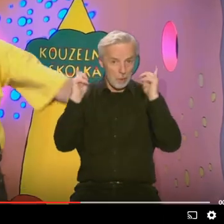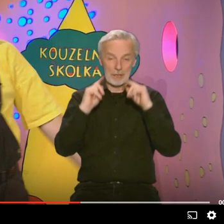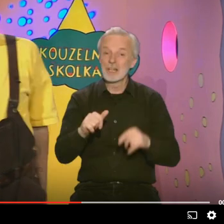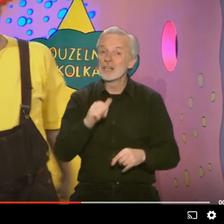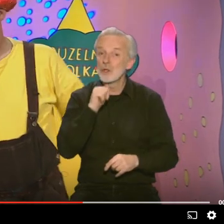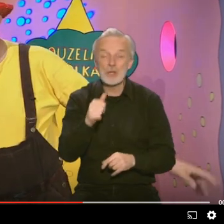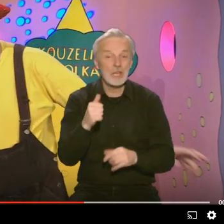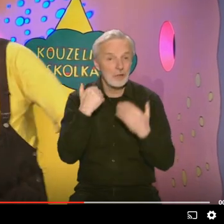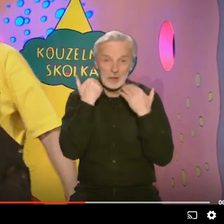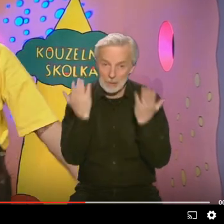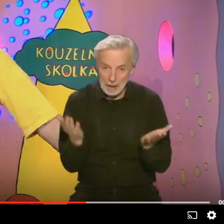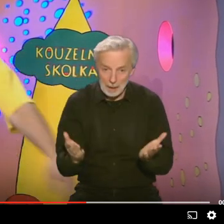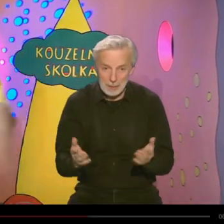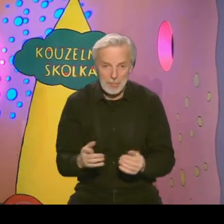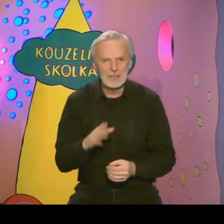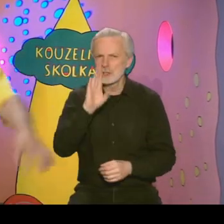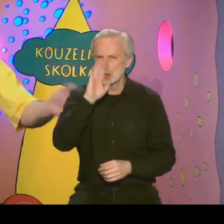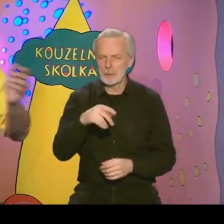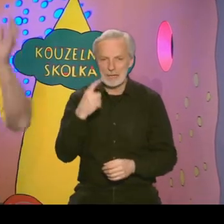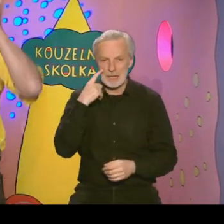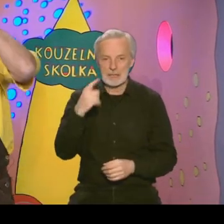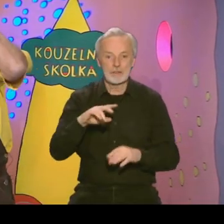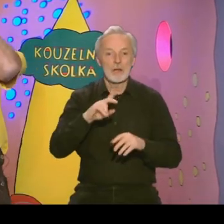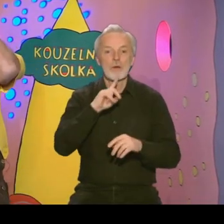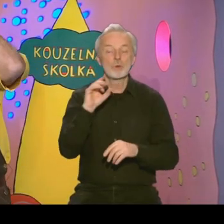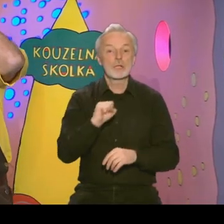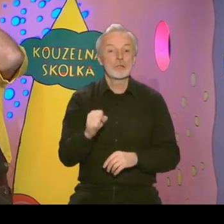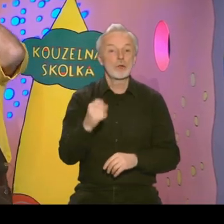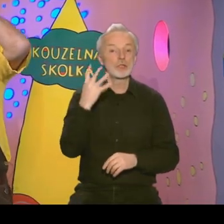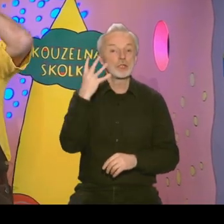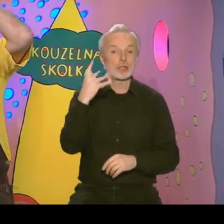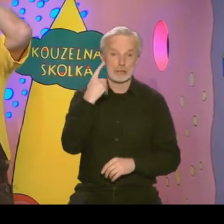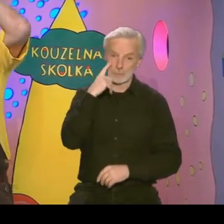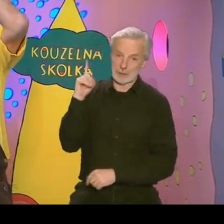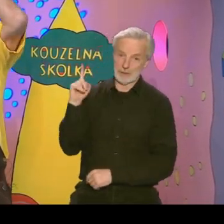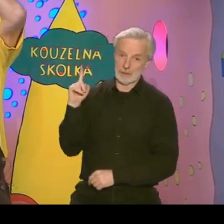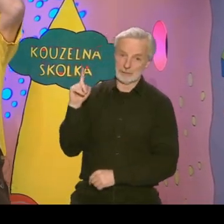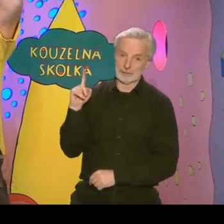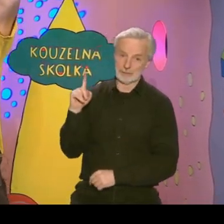Františku, díváš se špatně, jsou tam 4 klobouky.